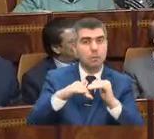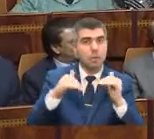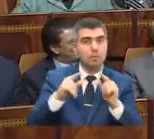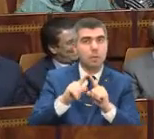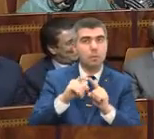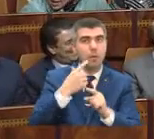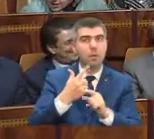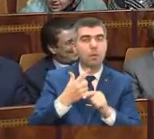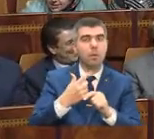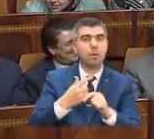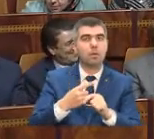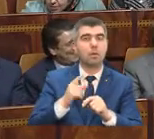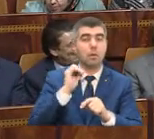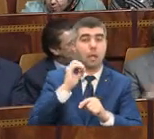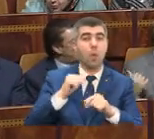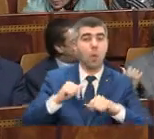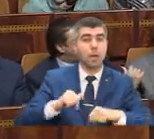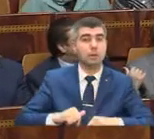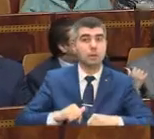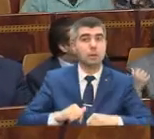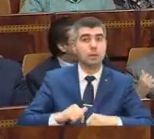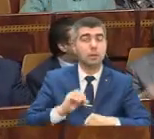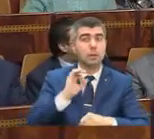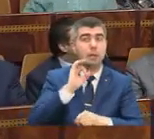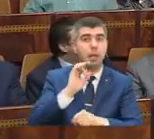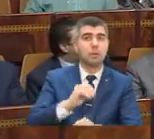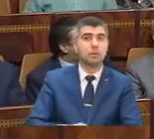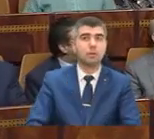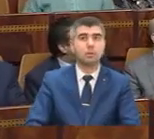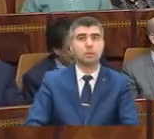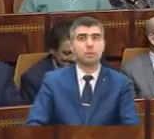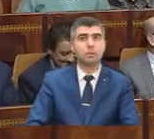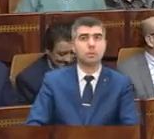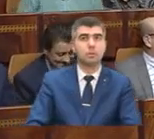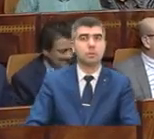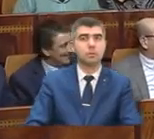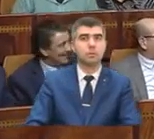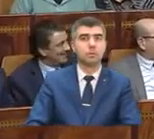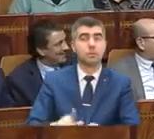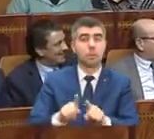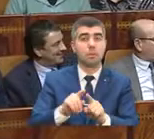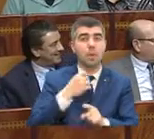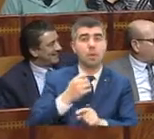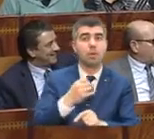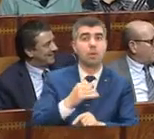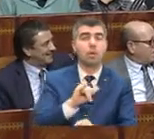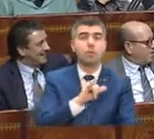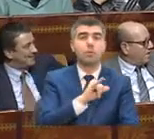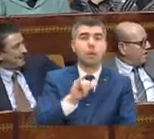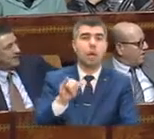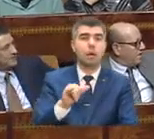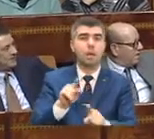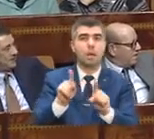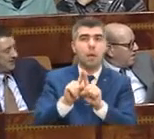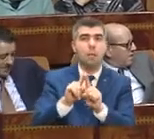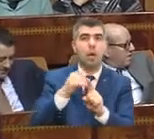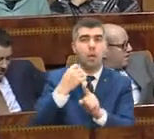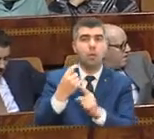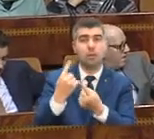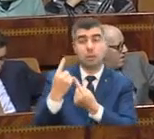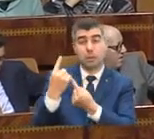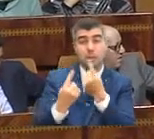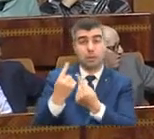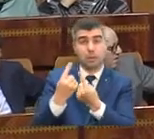عليه السيد الرئيس. السيد الوزير اسمح لي الله يخليك، لا يمكن للنائب أن يعقب على النائب. هناك